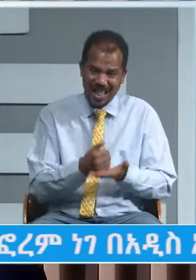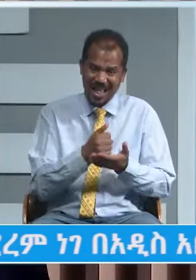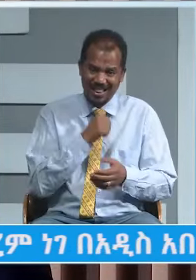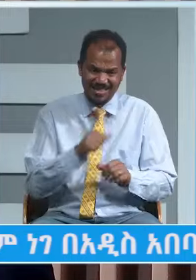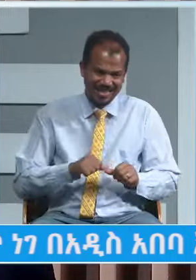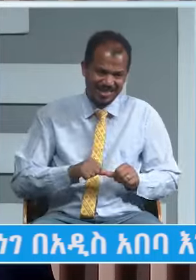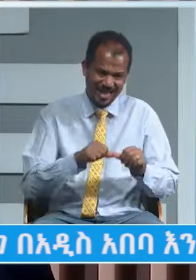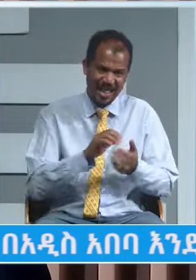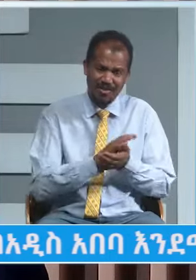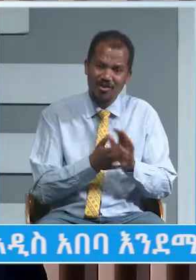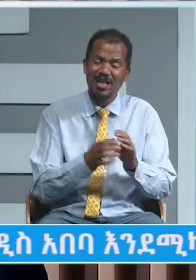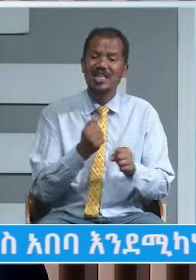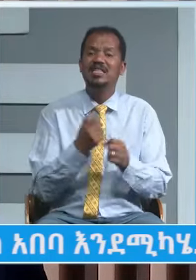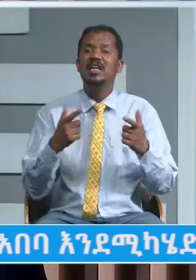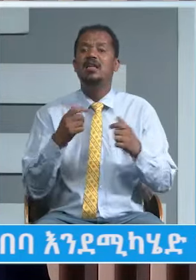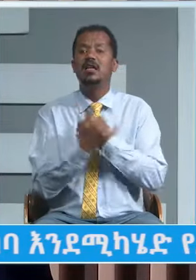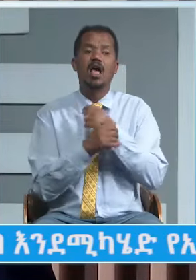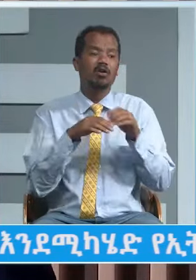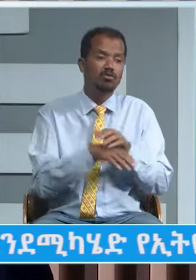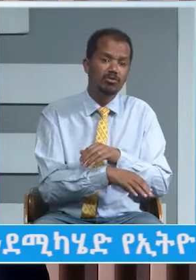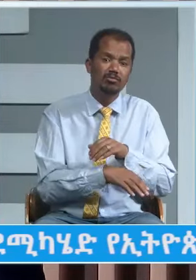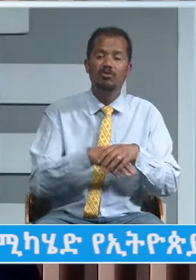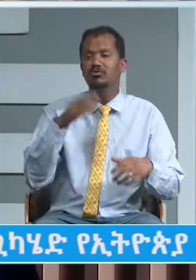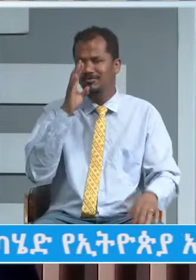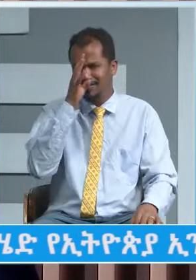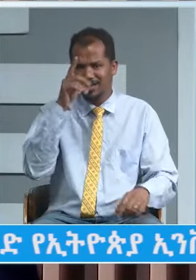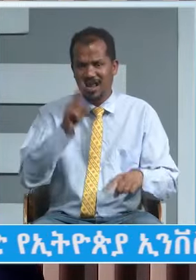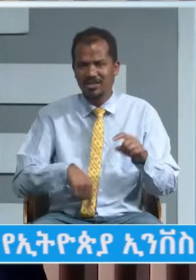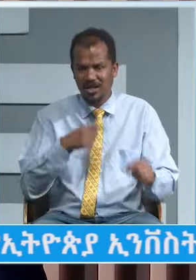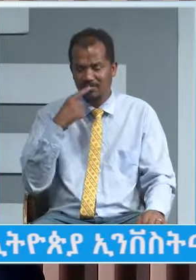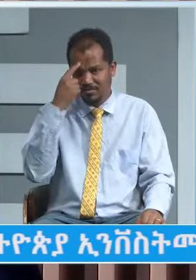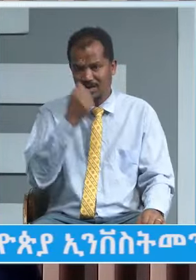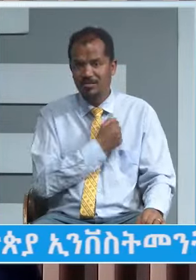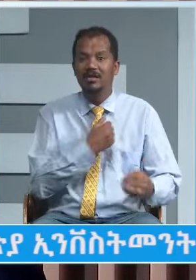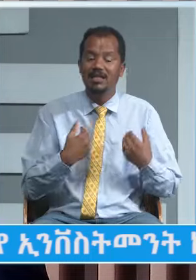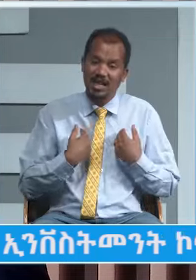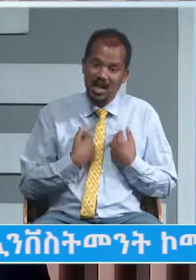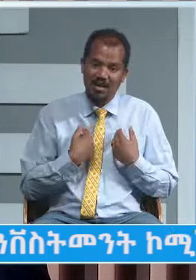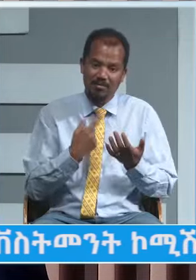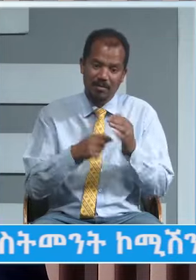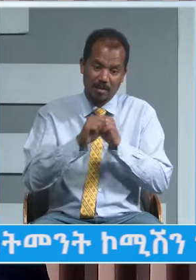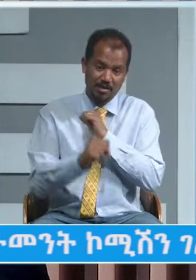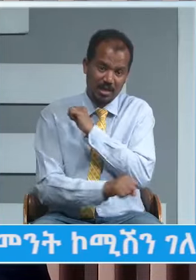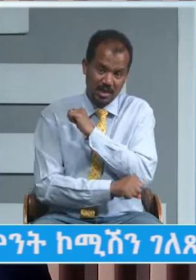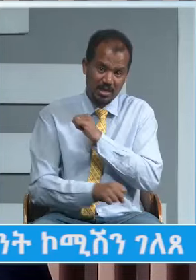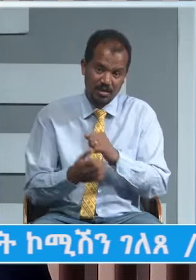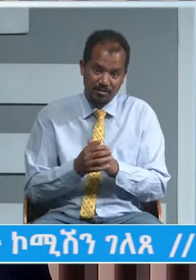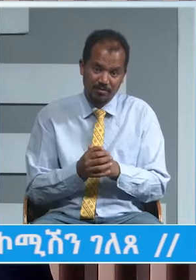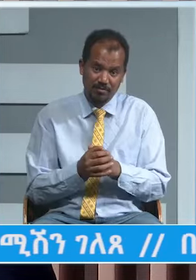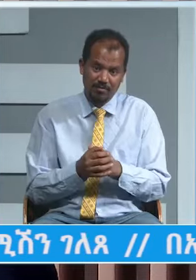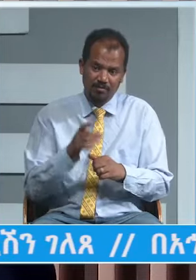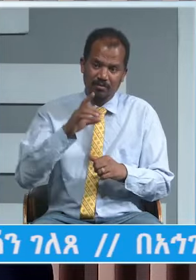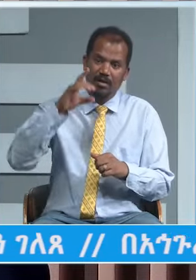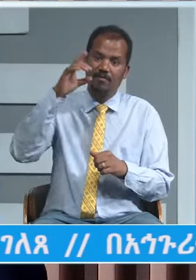ካልታገዘ ዘላቂ የሆነ የስራ ዕድል በሀገር ውስጥም በውጭም ሀገር መፍጠር አይቻልም የሚል እምነት ስላለን በዛ መሰረት